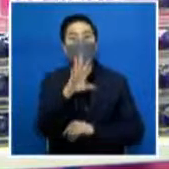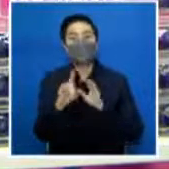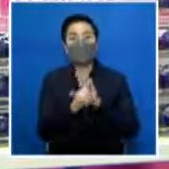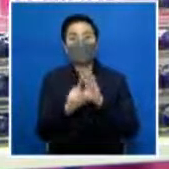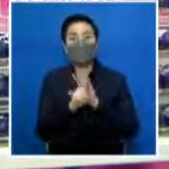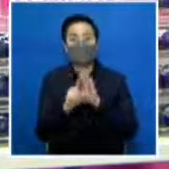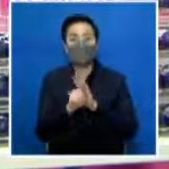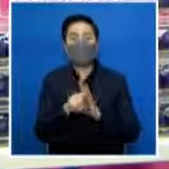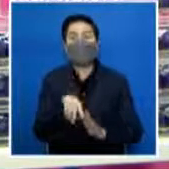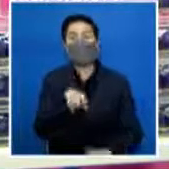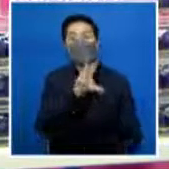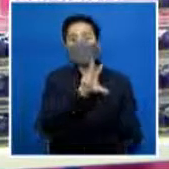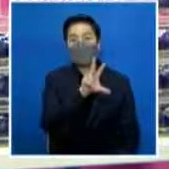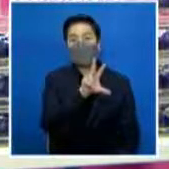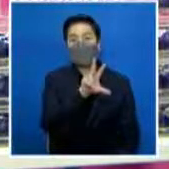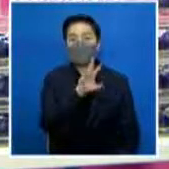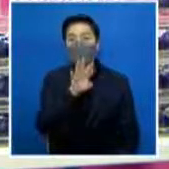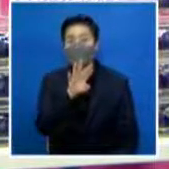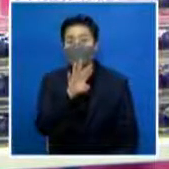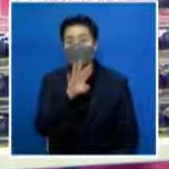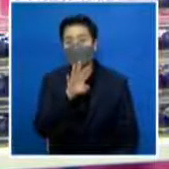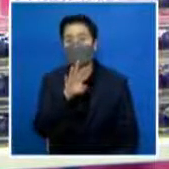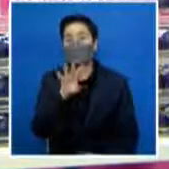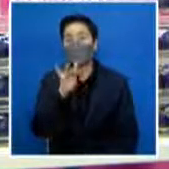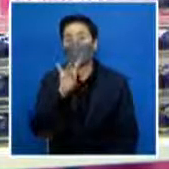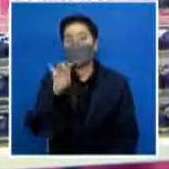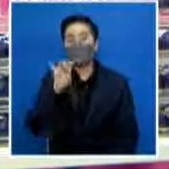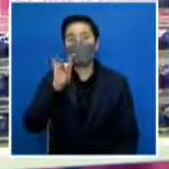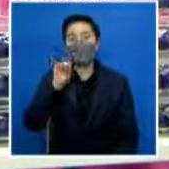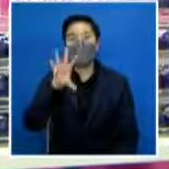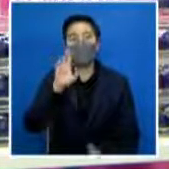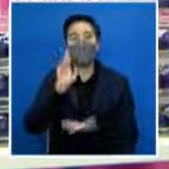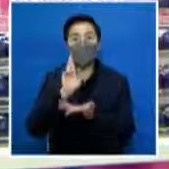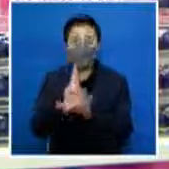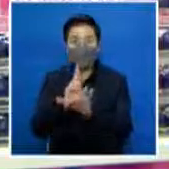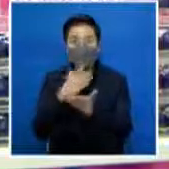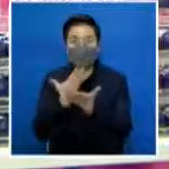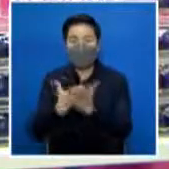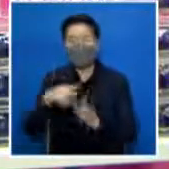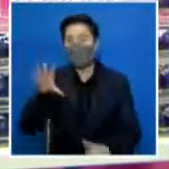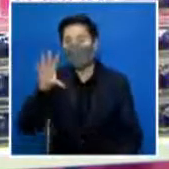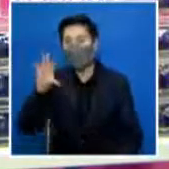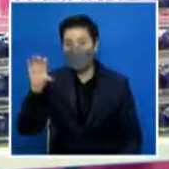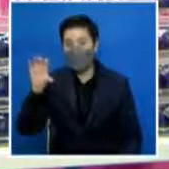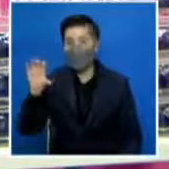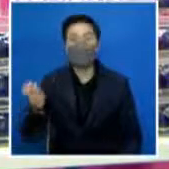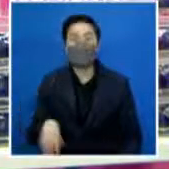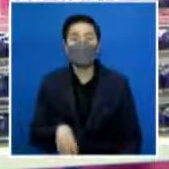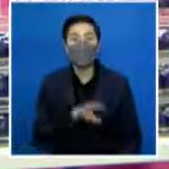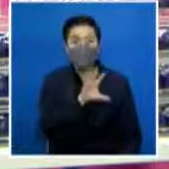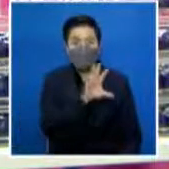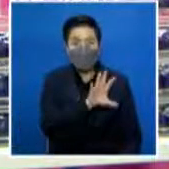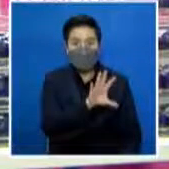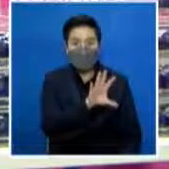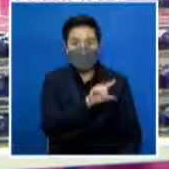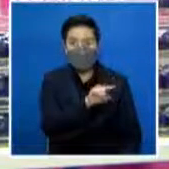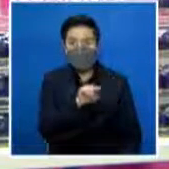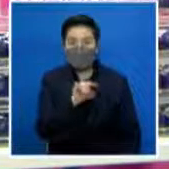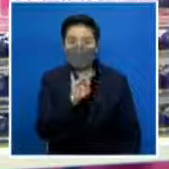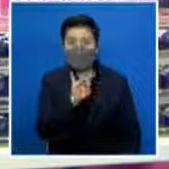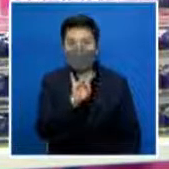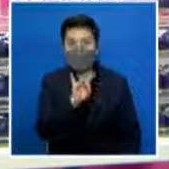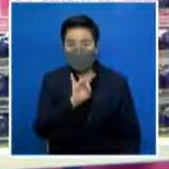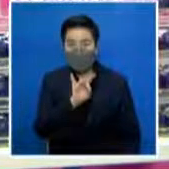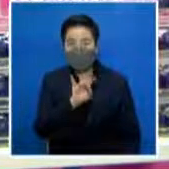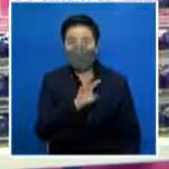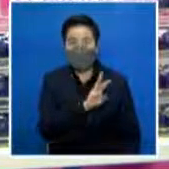งงวดที่3และงวดที่4จำนวน885อันดับอันดับละ500บาท งวดที่5ถึงงวดที่8